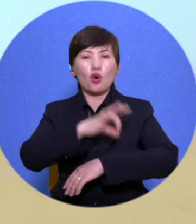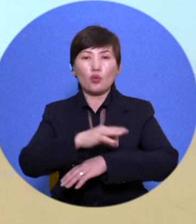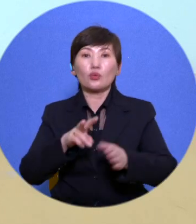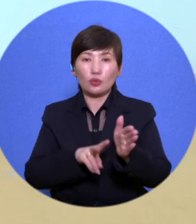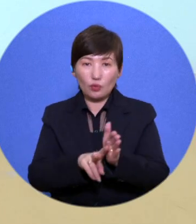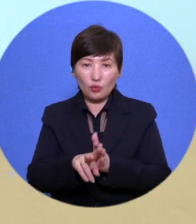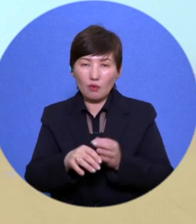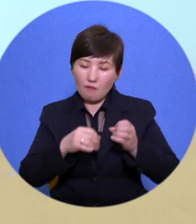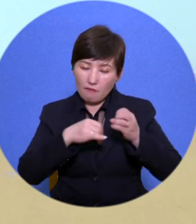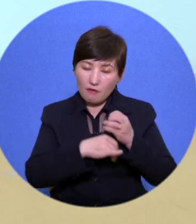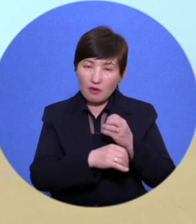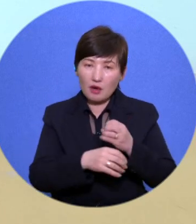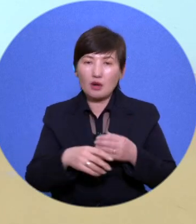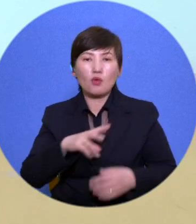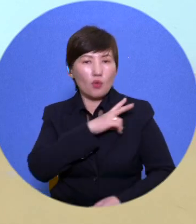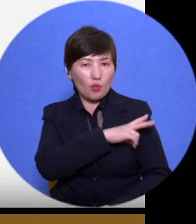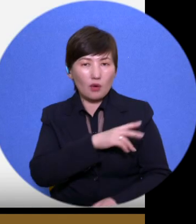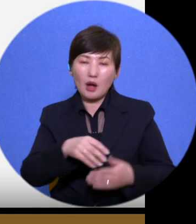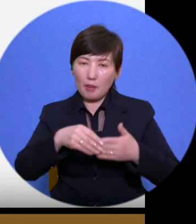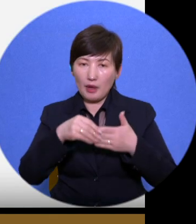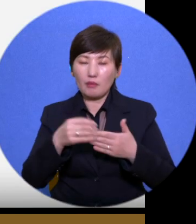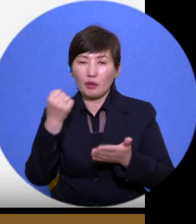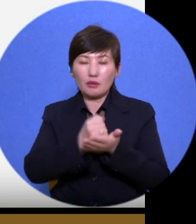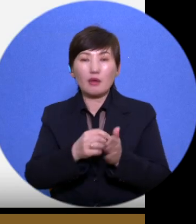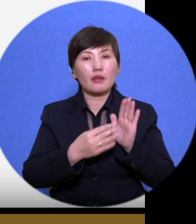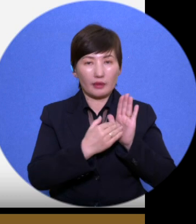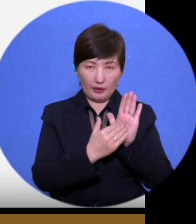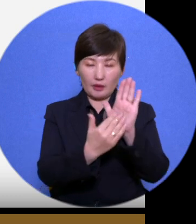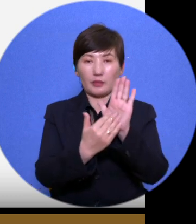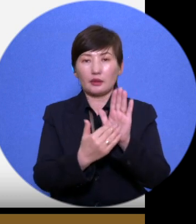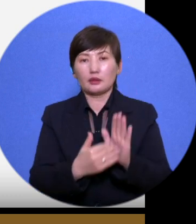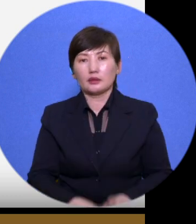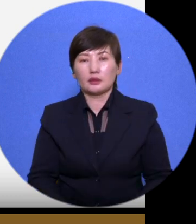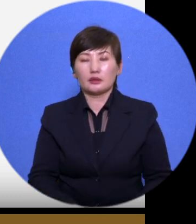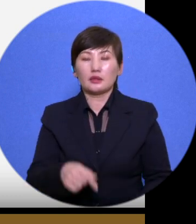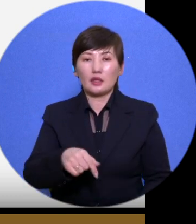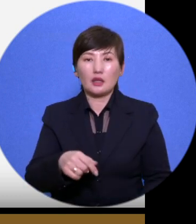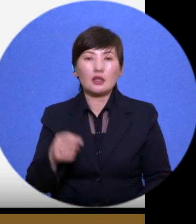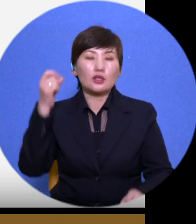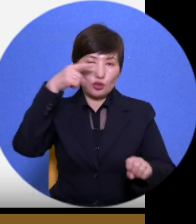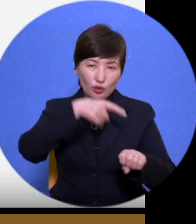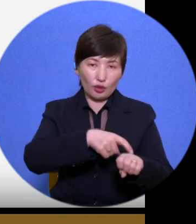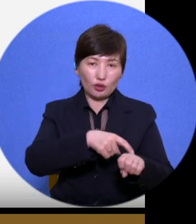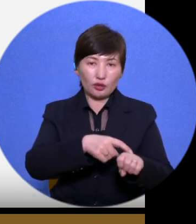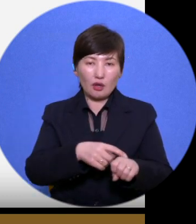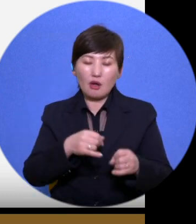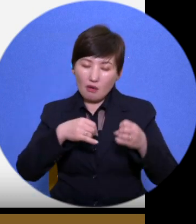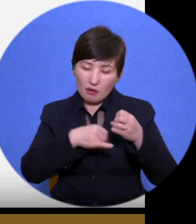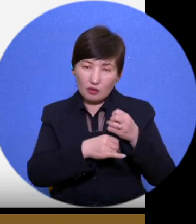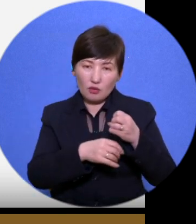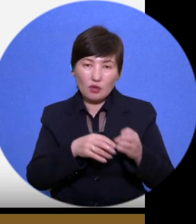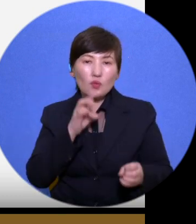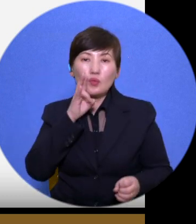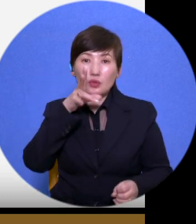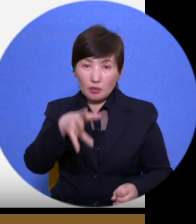зэрэгт бүхэл биетний гүйцэтгэх үүргийг баримт нотолгоо жишээнээр тайлбарлах болно. За, энэ суралцахын зорилтынхаа хүрээнд бичил биетэн хүнсний